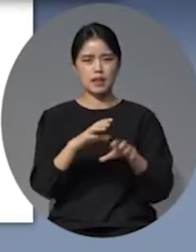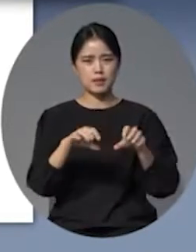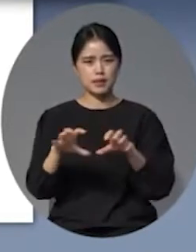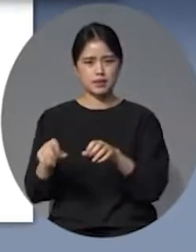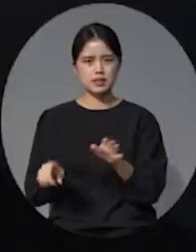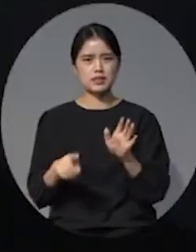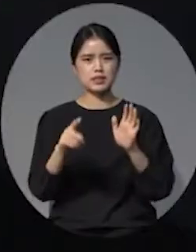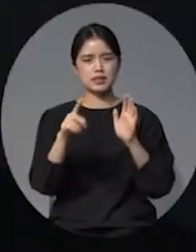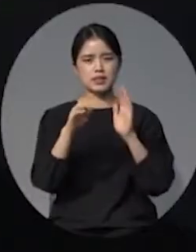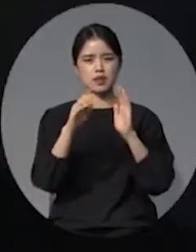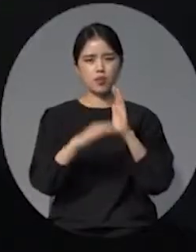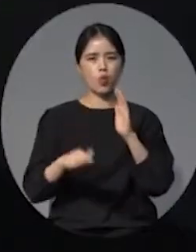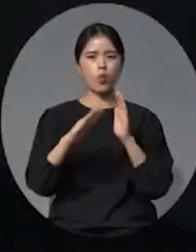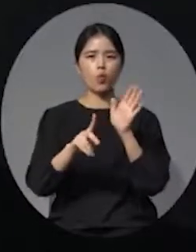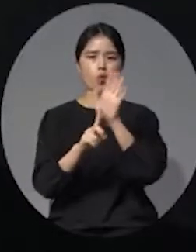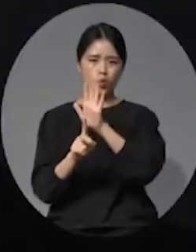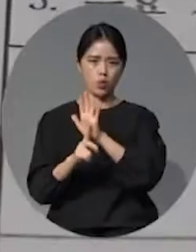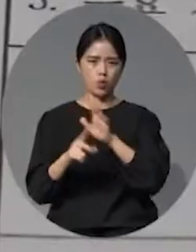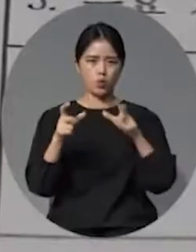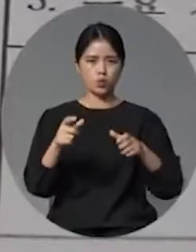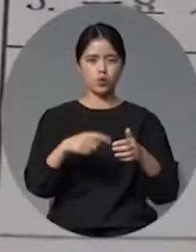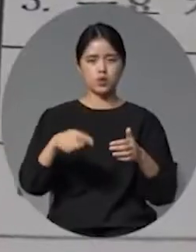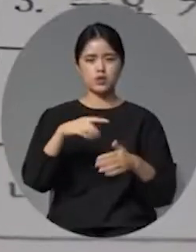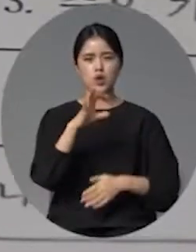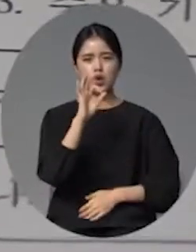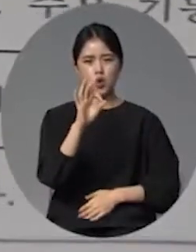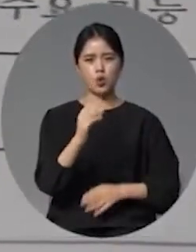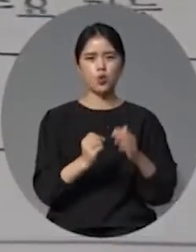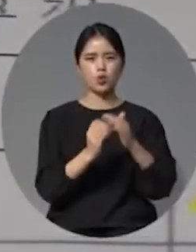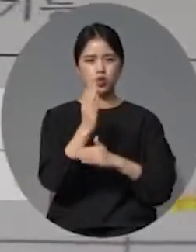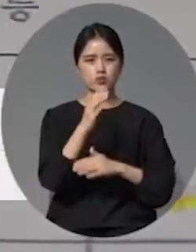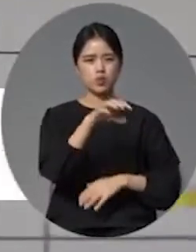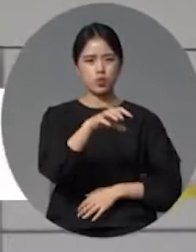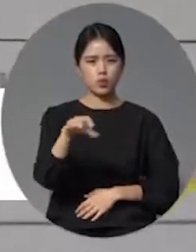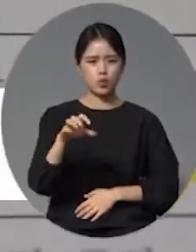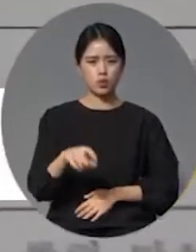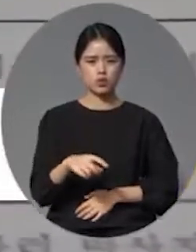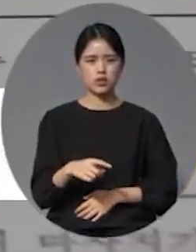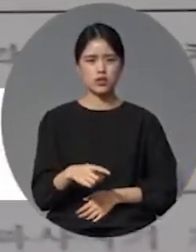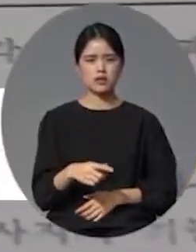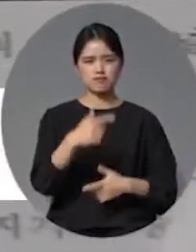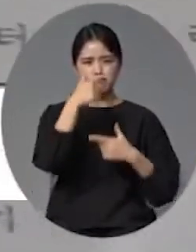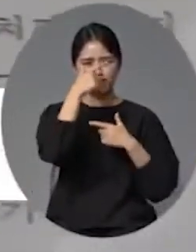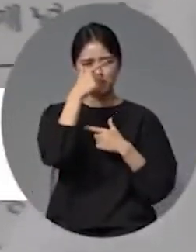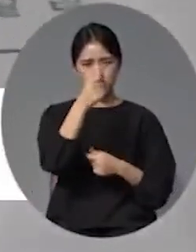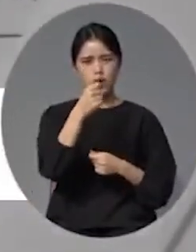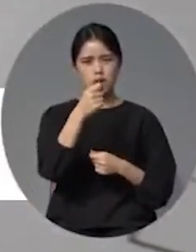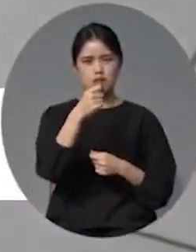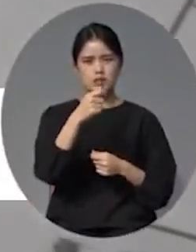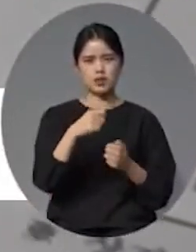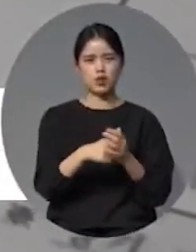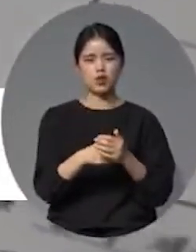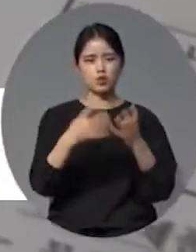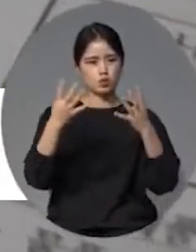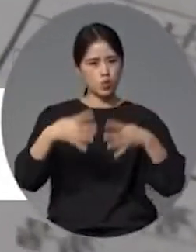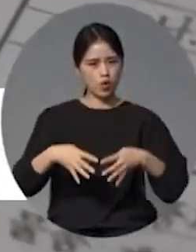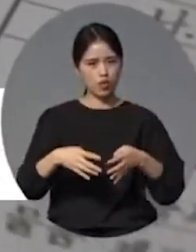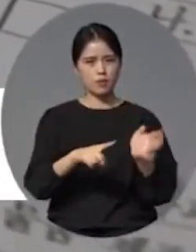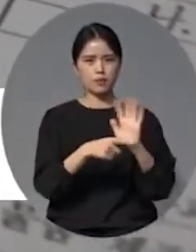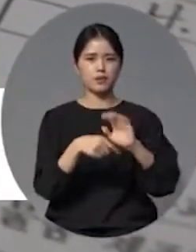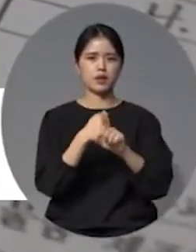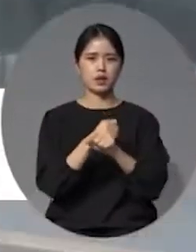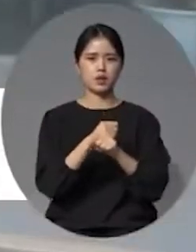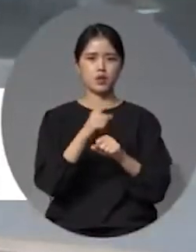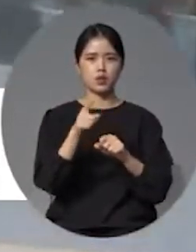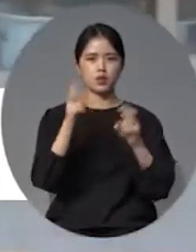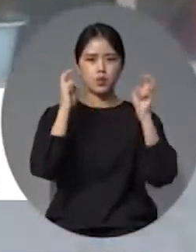공고. 도내에서만 무려 10곳이 넘는 시군이 마치 짜맞춘 듯 똑같은 입찰 조건을 내걸었고,